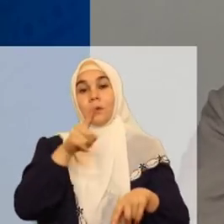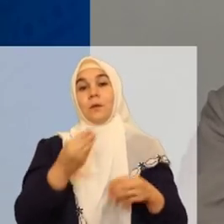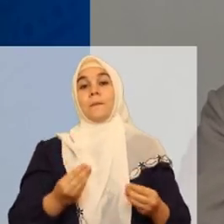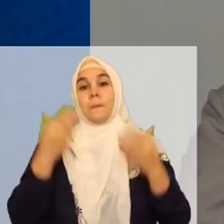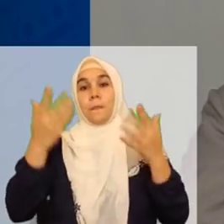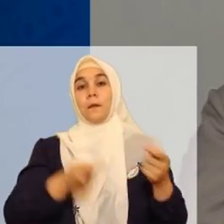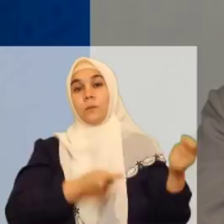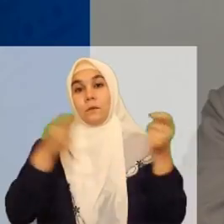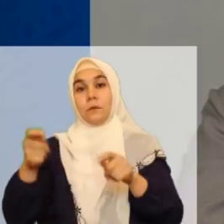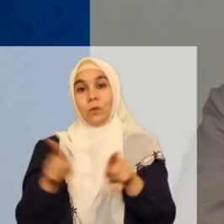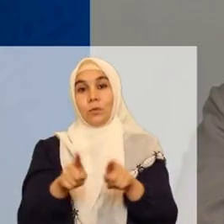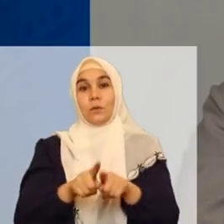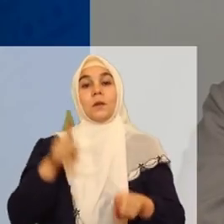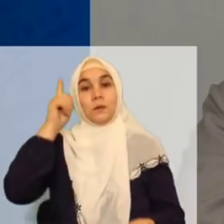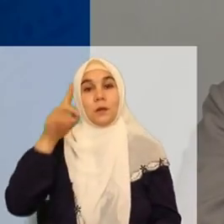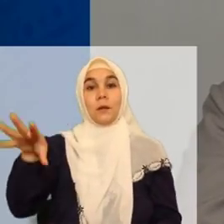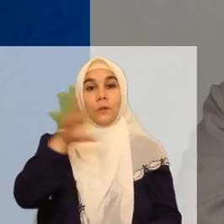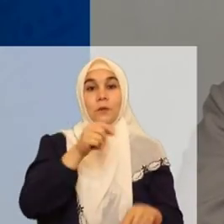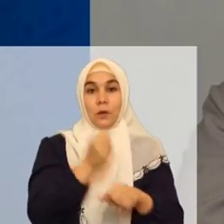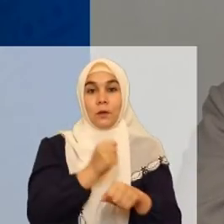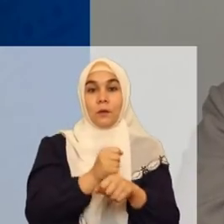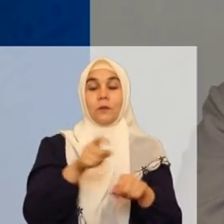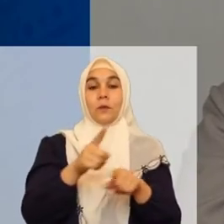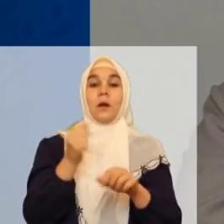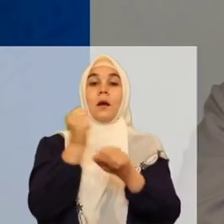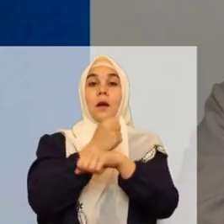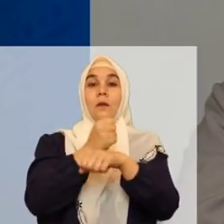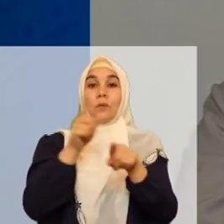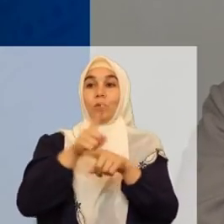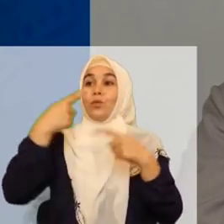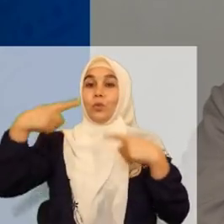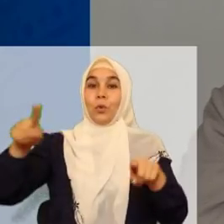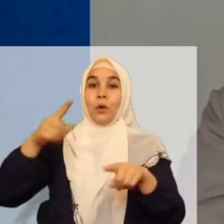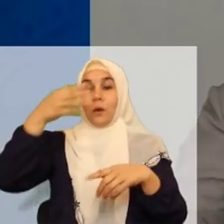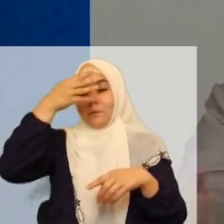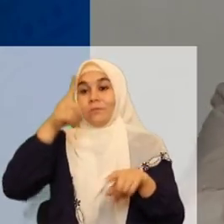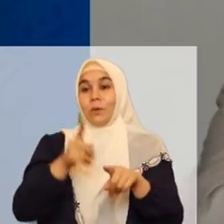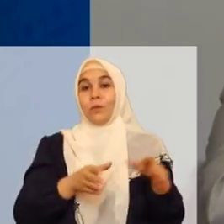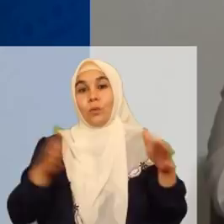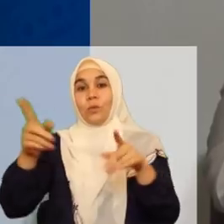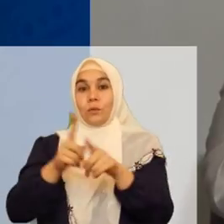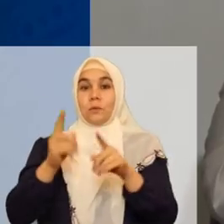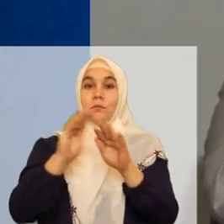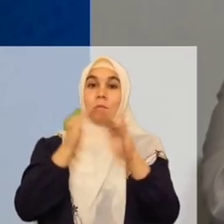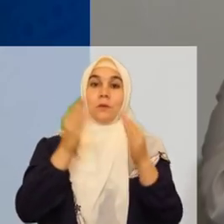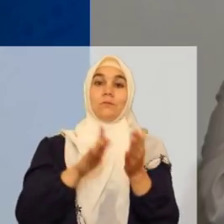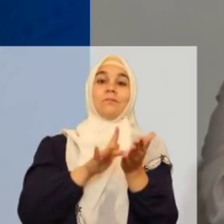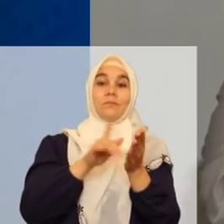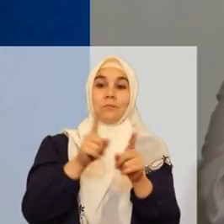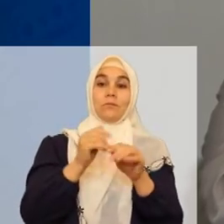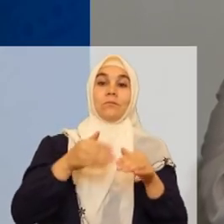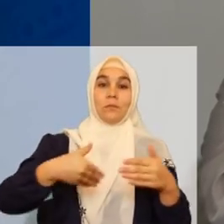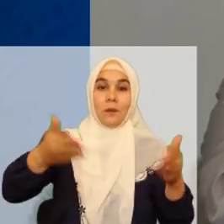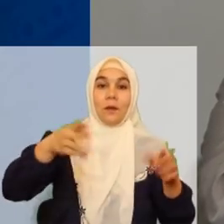qurbonlikka so'ygan olib ketyapti ekan deydi. Haligi hayvon adashib boshqa yoqqa borib qolsa ham odamlar to'sib Makkaga qaratib yo'latib qo'yadi.